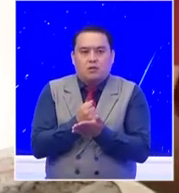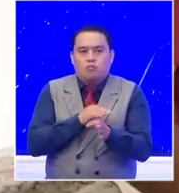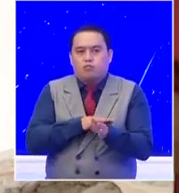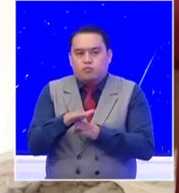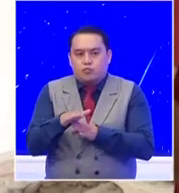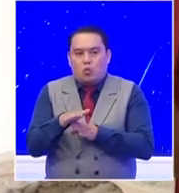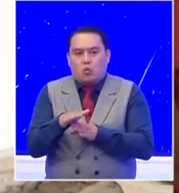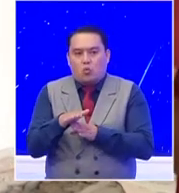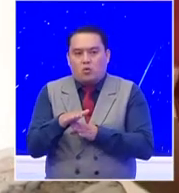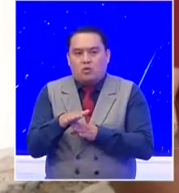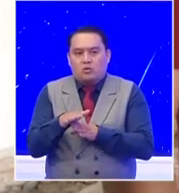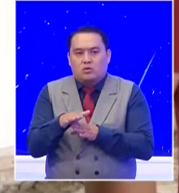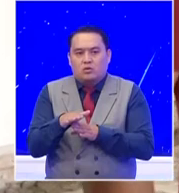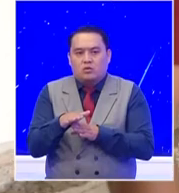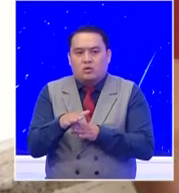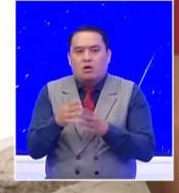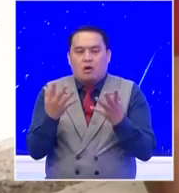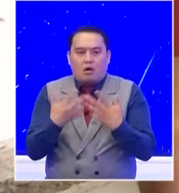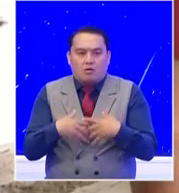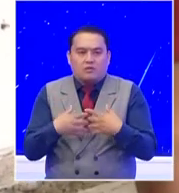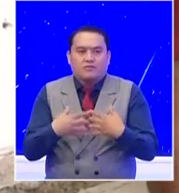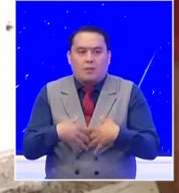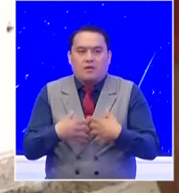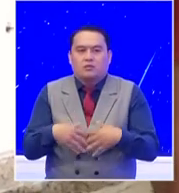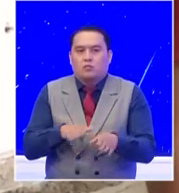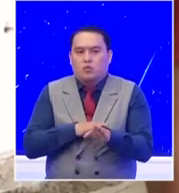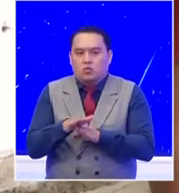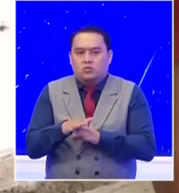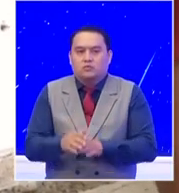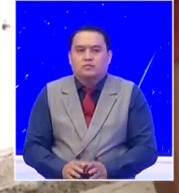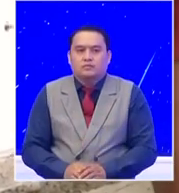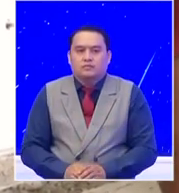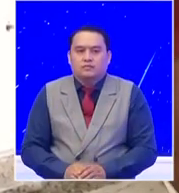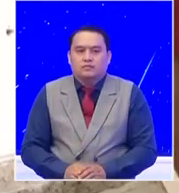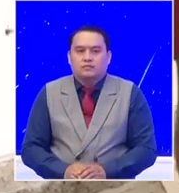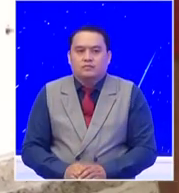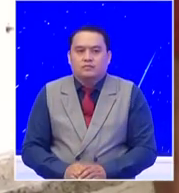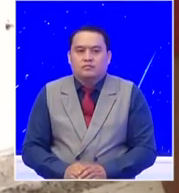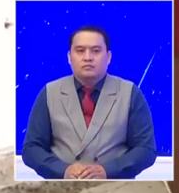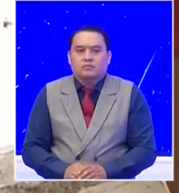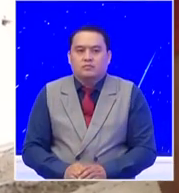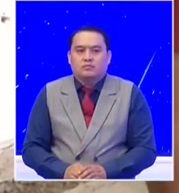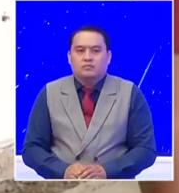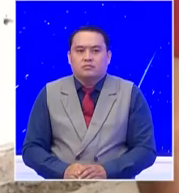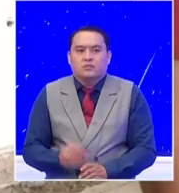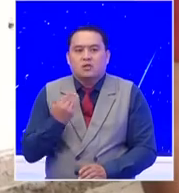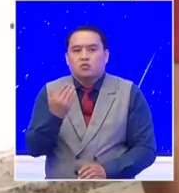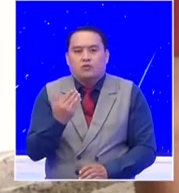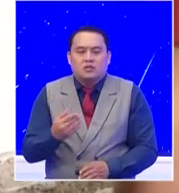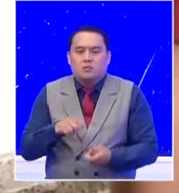Полностью өзінің болбар, сартқышқа бәрі өзінің болот. Бәрі өзінің болот. Ни от кого не зависим. Өздерінде қандай проблема бар?